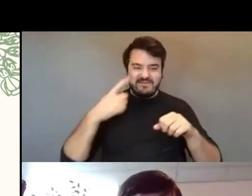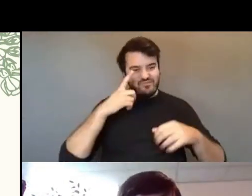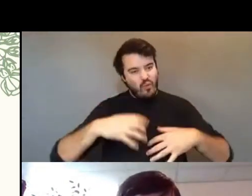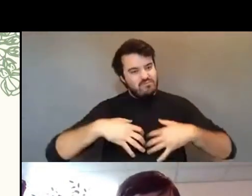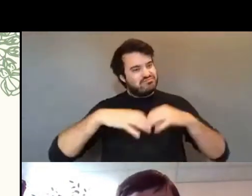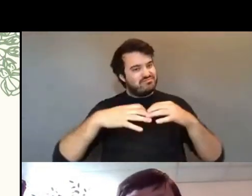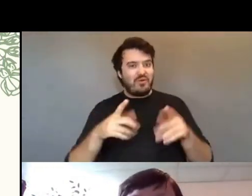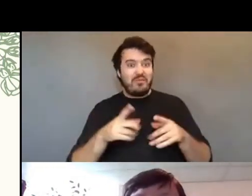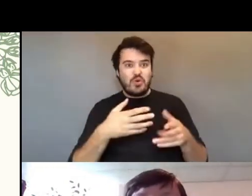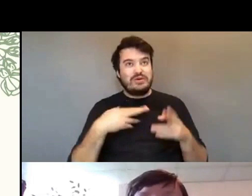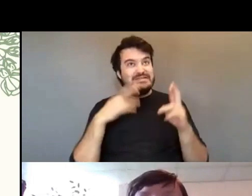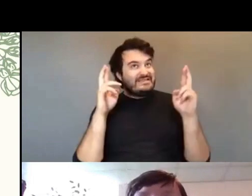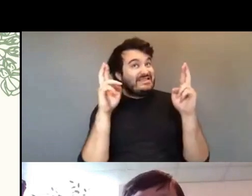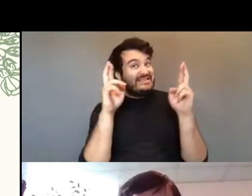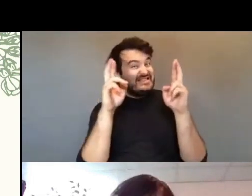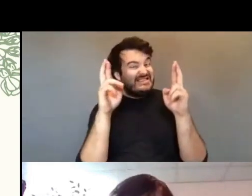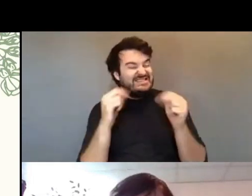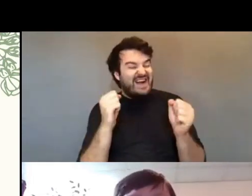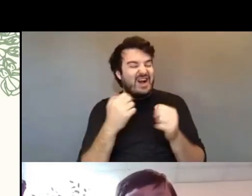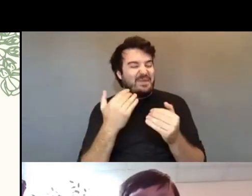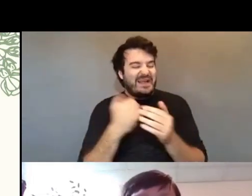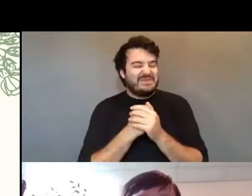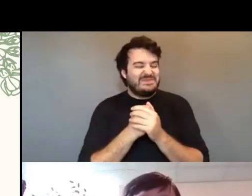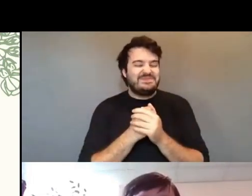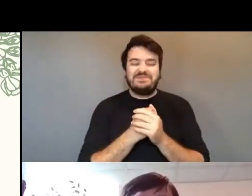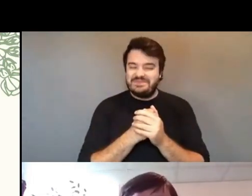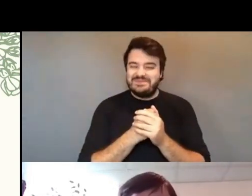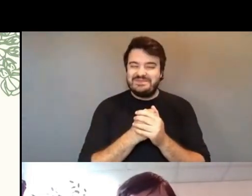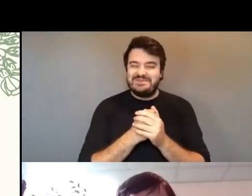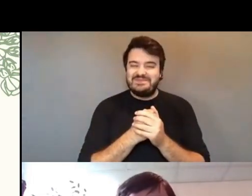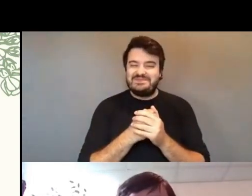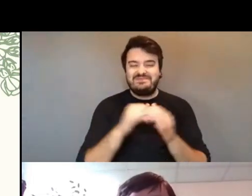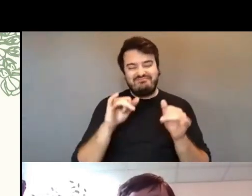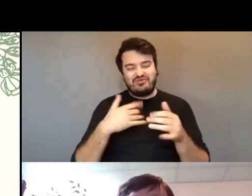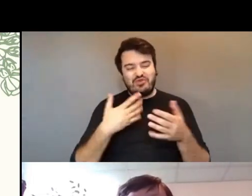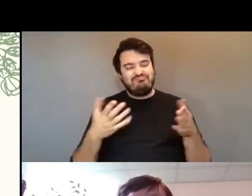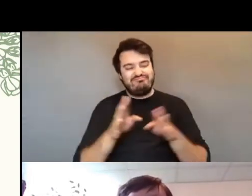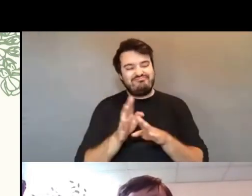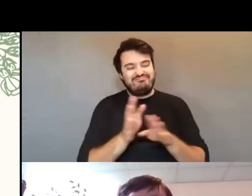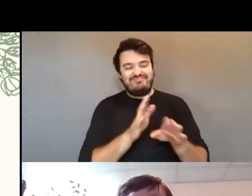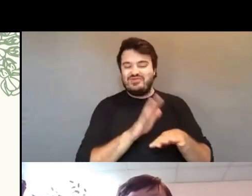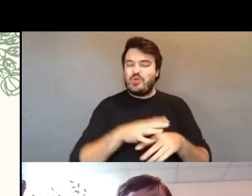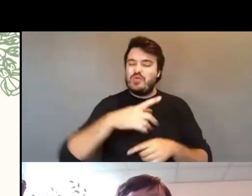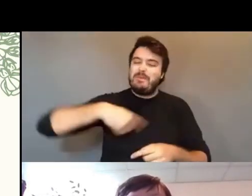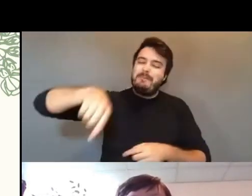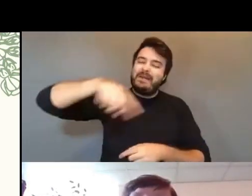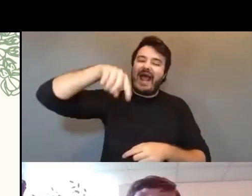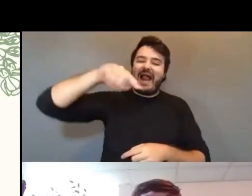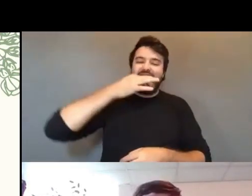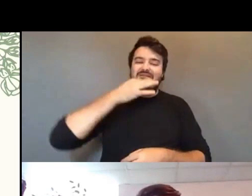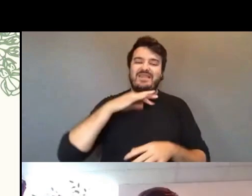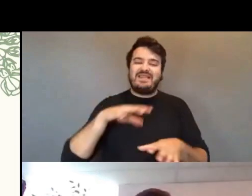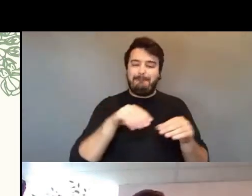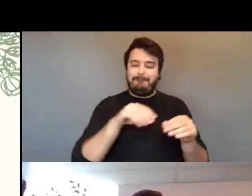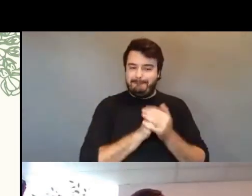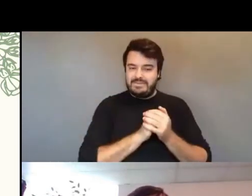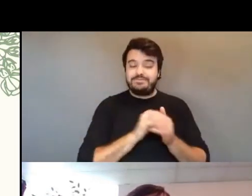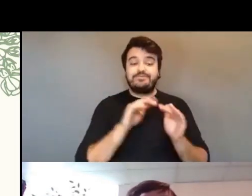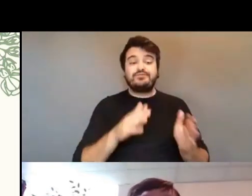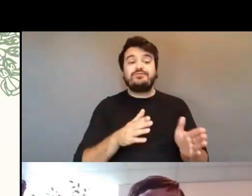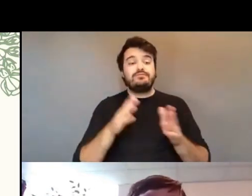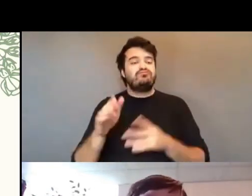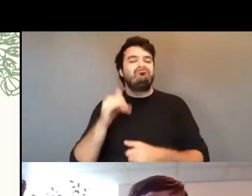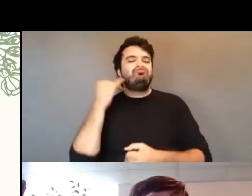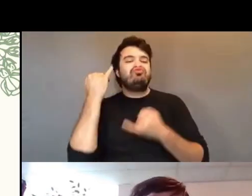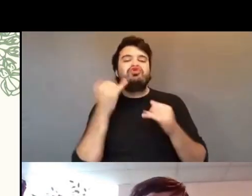les doigts très fort. C'est ce qui conclut pour la spirale de fines herbes. Et par la suite, des petites